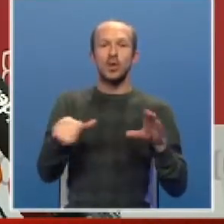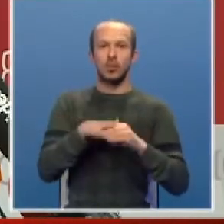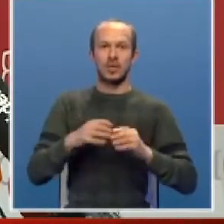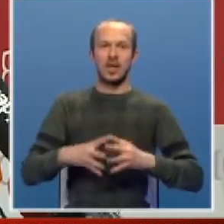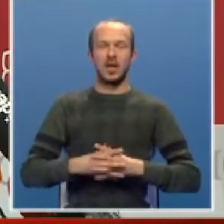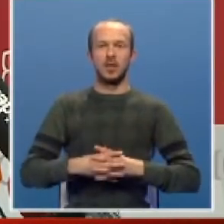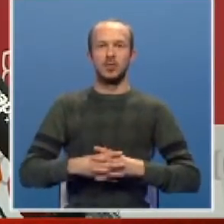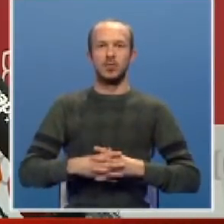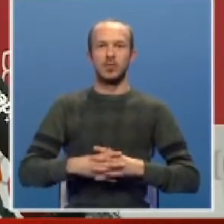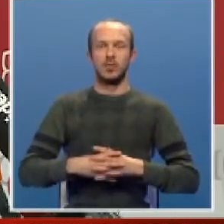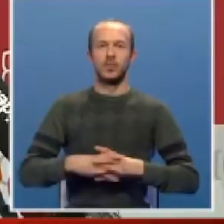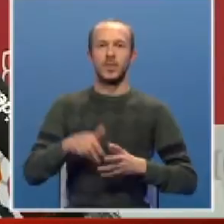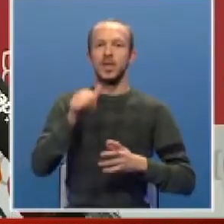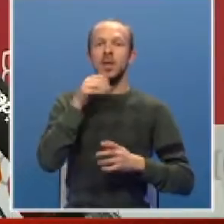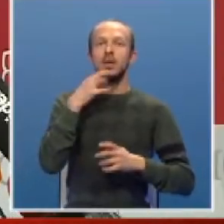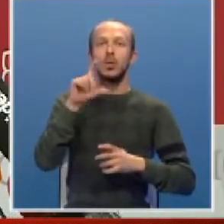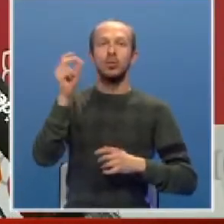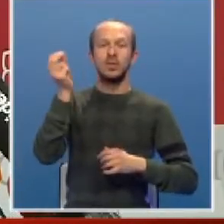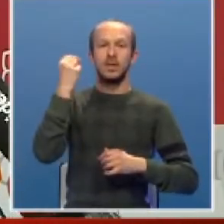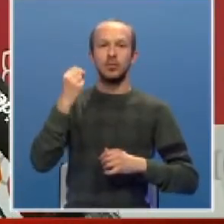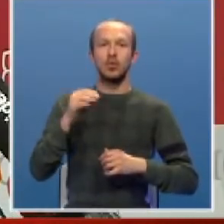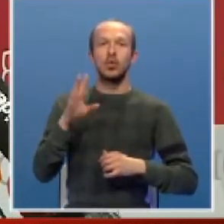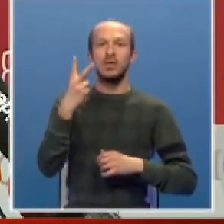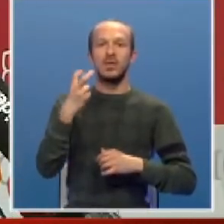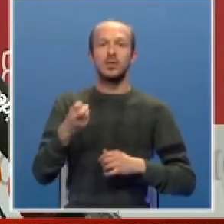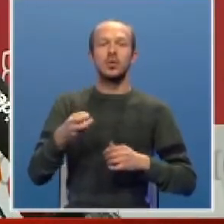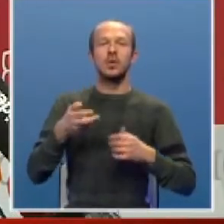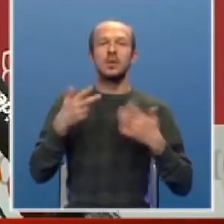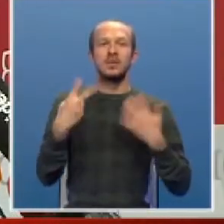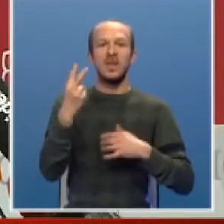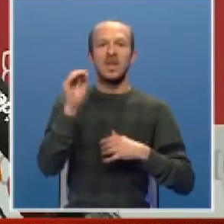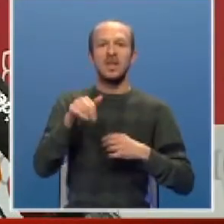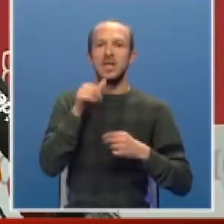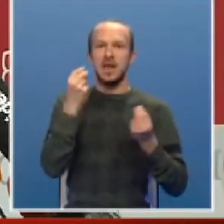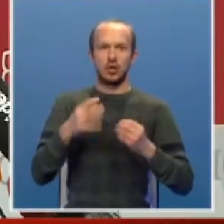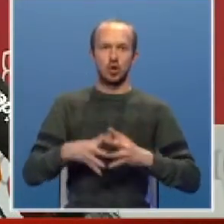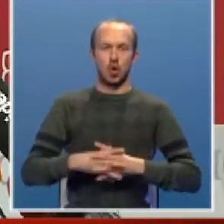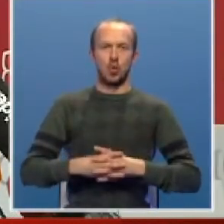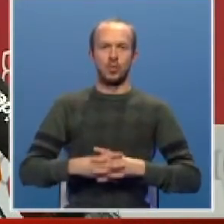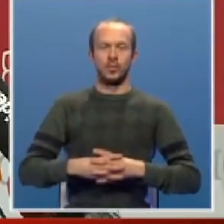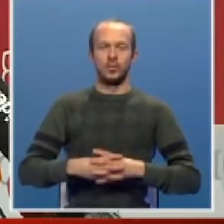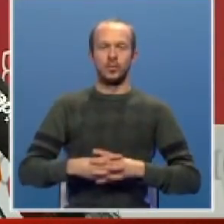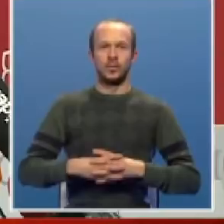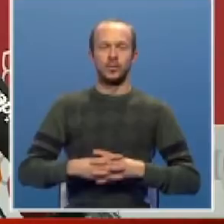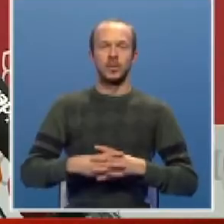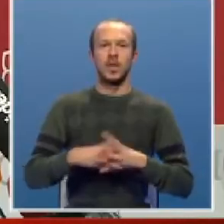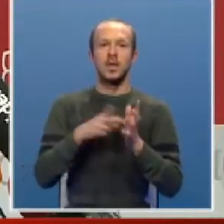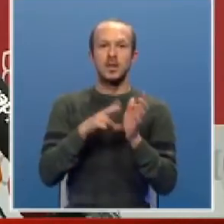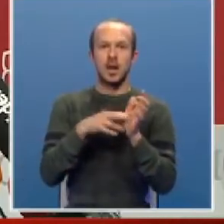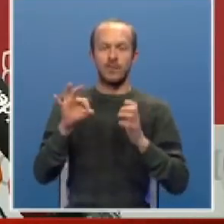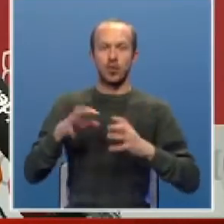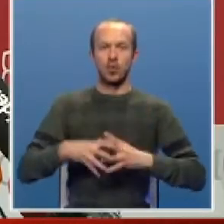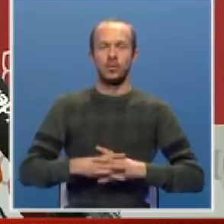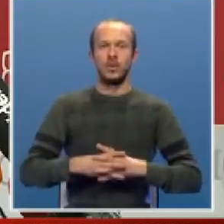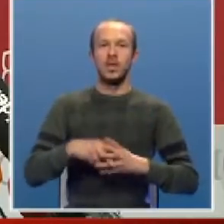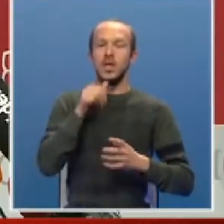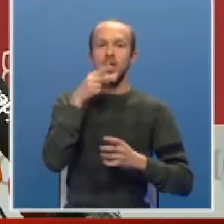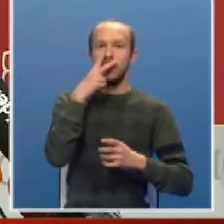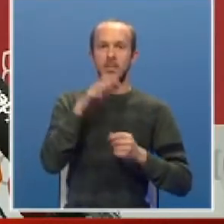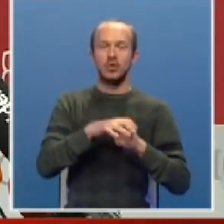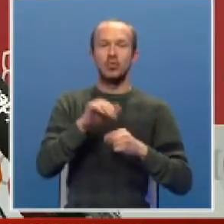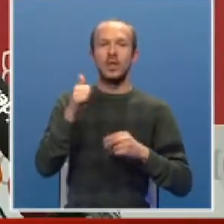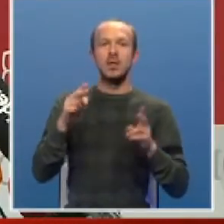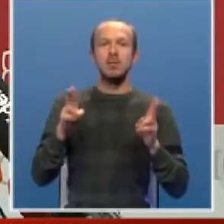zaposlenih ikada u Republici Srpskoj, to je 282.000 i nešto. Naravno, i primjećujemo